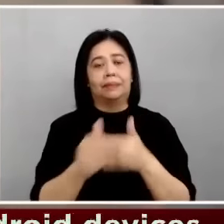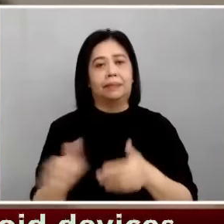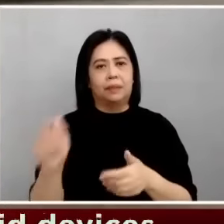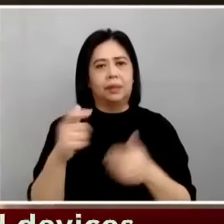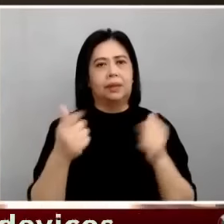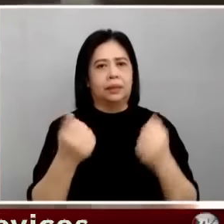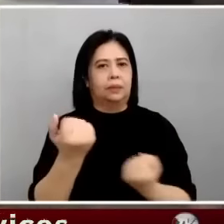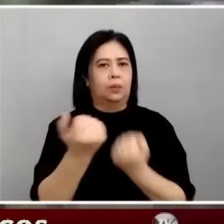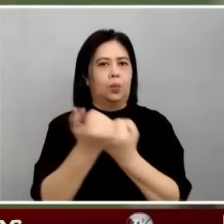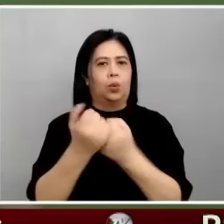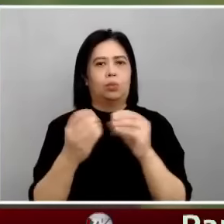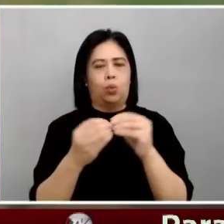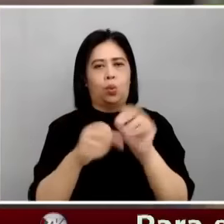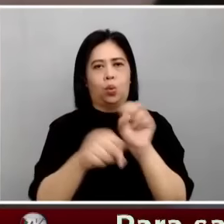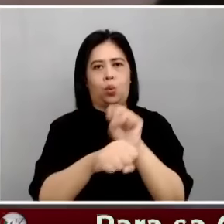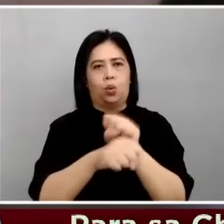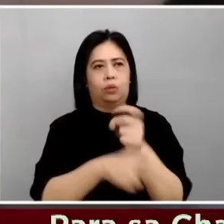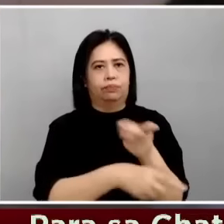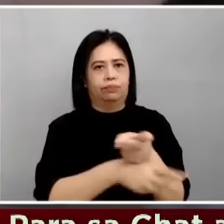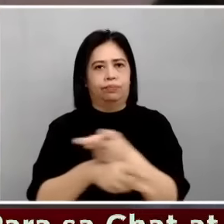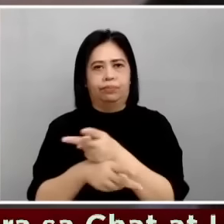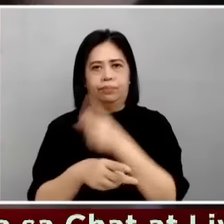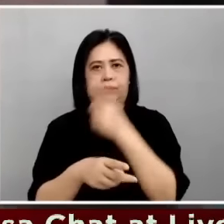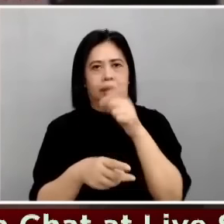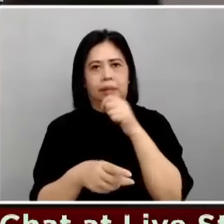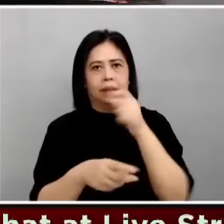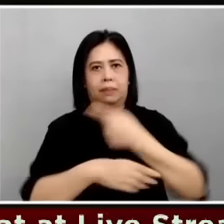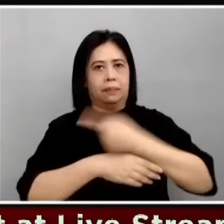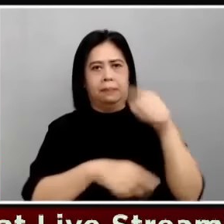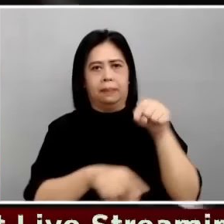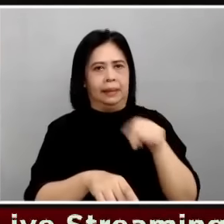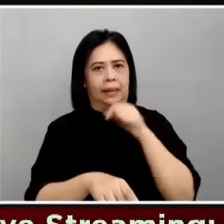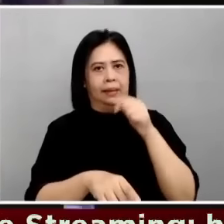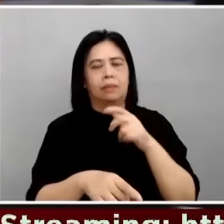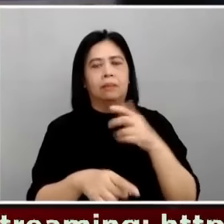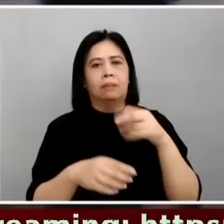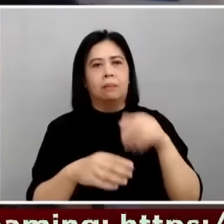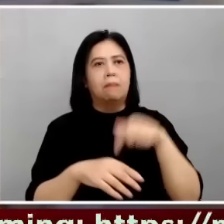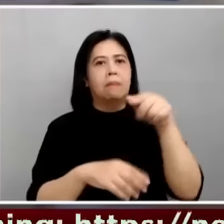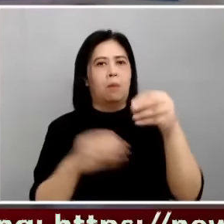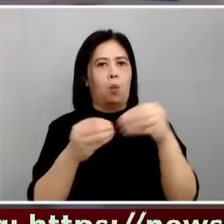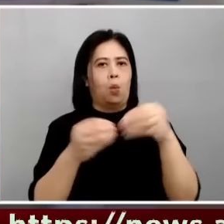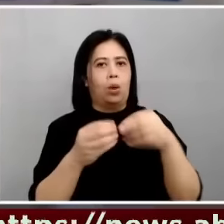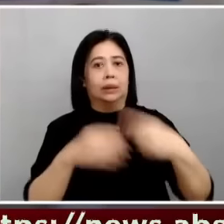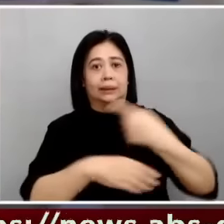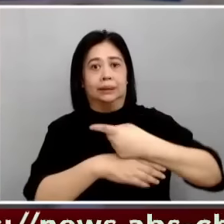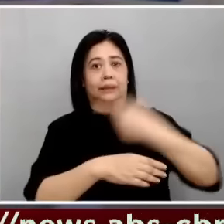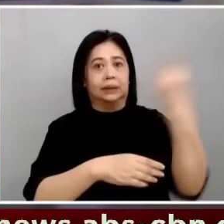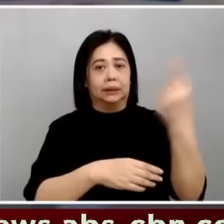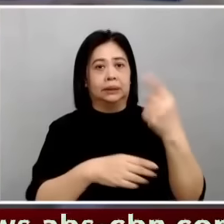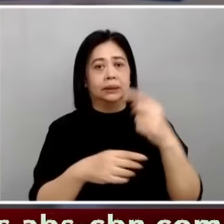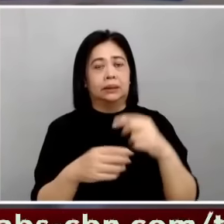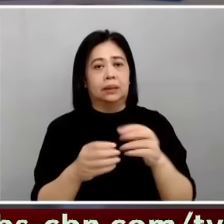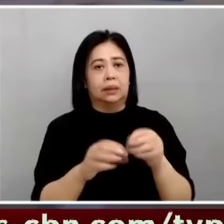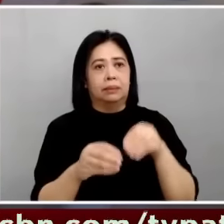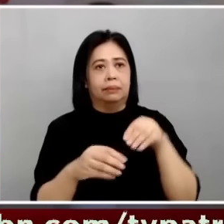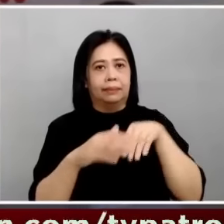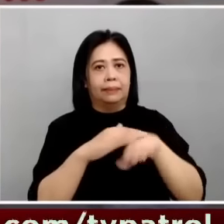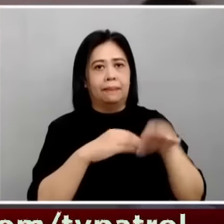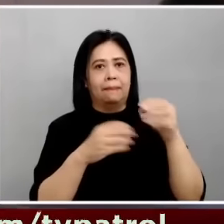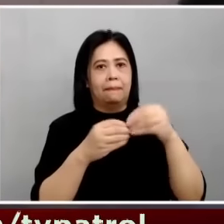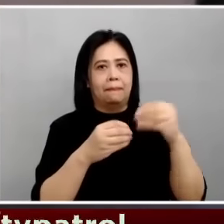ang personnel o mga tauhan dyan dahil hindi pa yan yung checkpoint para sa ECQ. Ang checkpoint na yan ay nandito na sa loob na ng